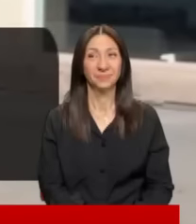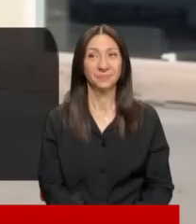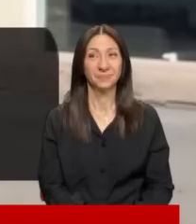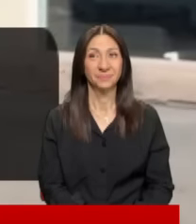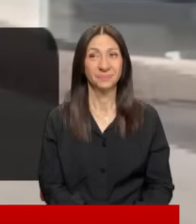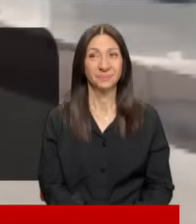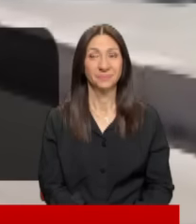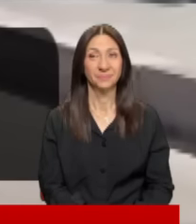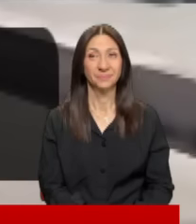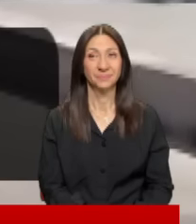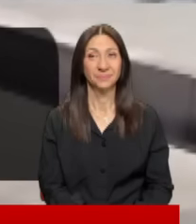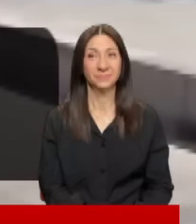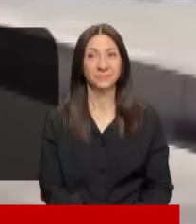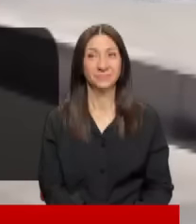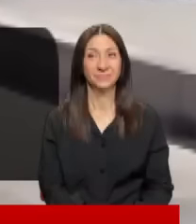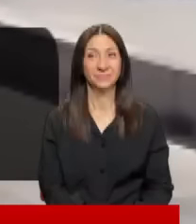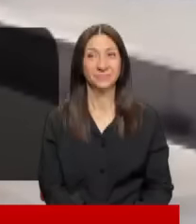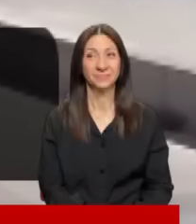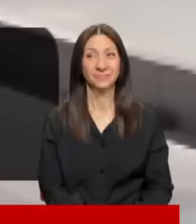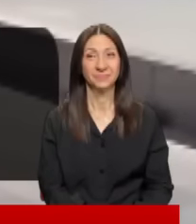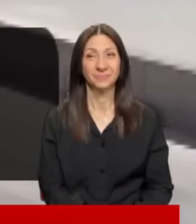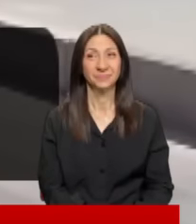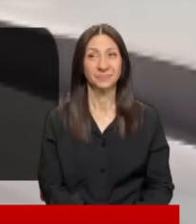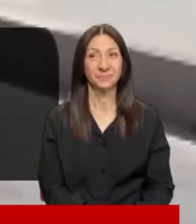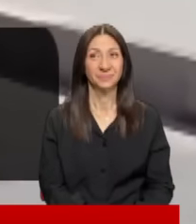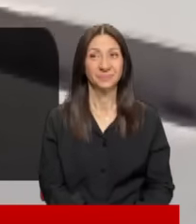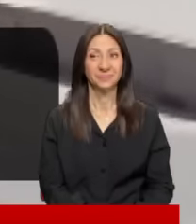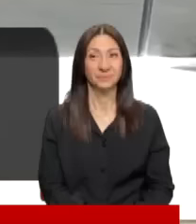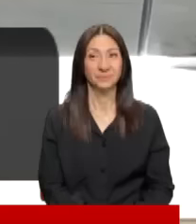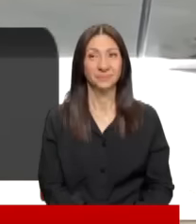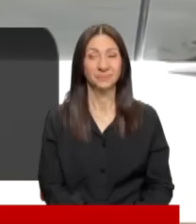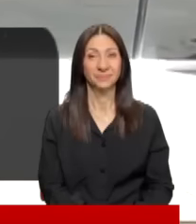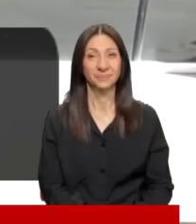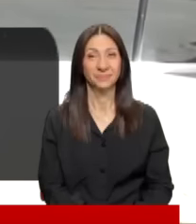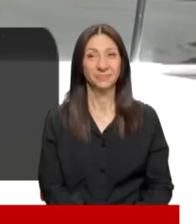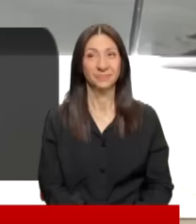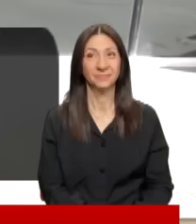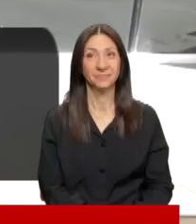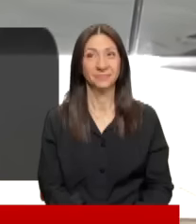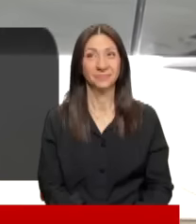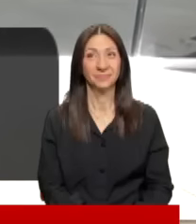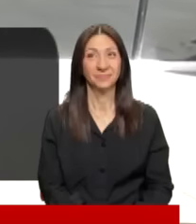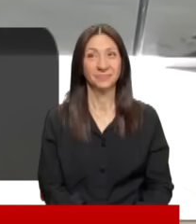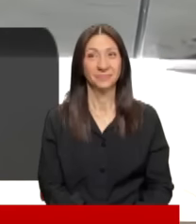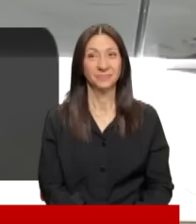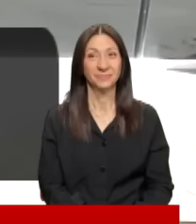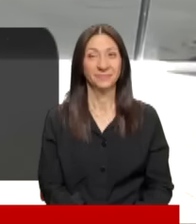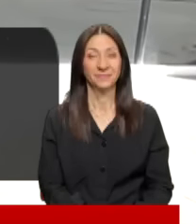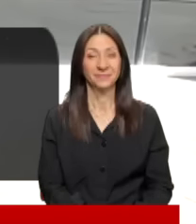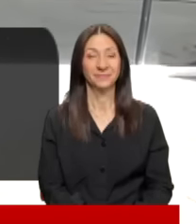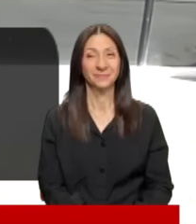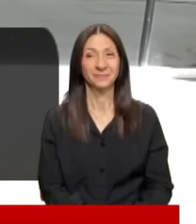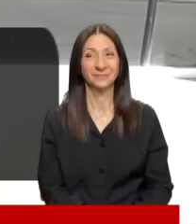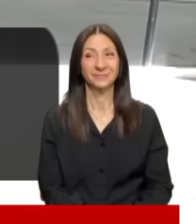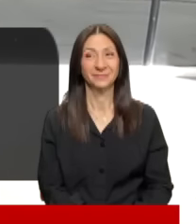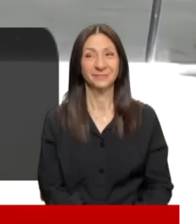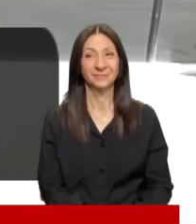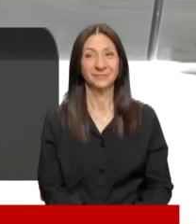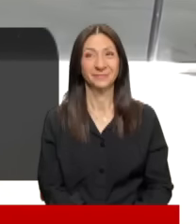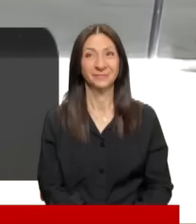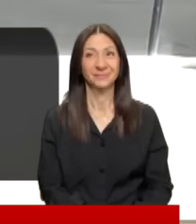bayramını tebrik ediyor. Bana onu yazdığım bir şey yok yani. Herkesin başına gelebiliyor. Her bayram aynen. Aynı. Yani bu bana tekbir